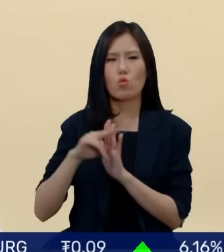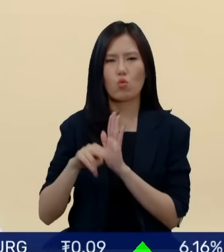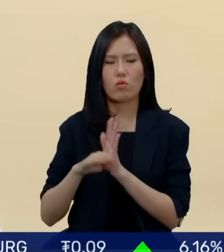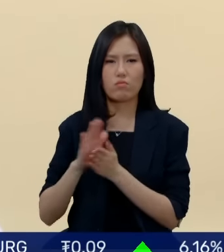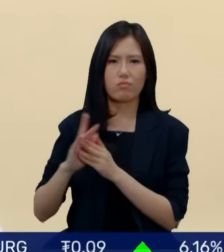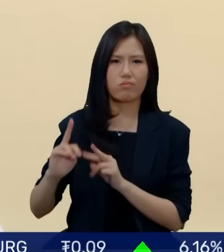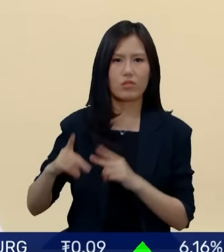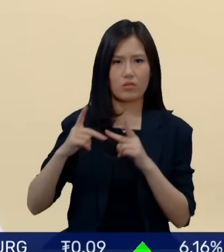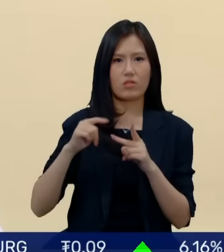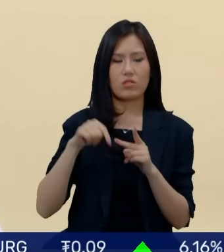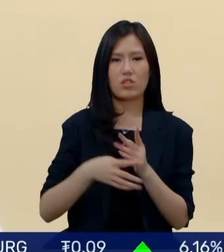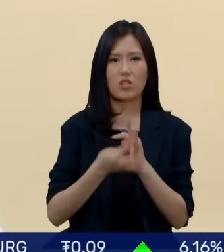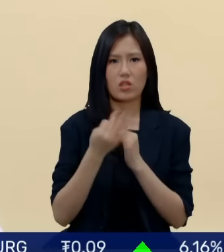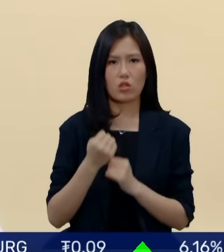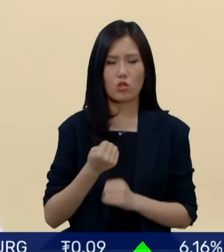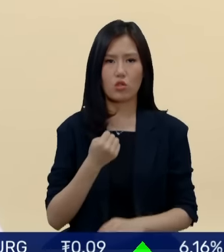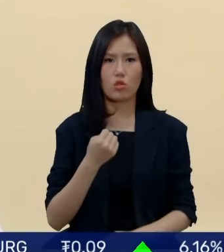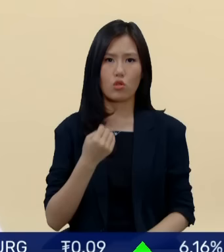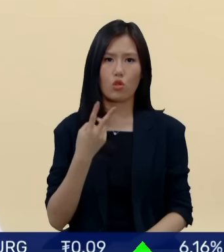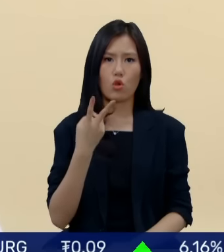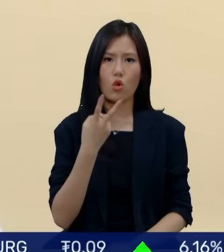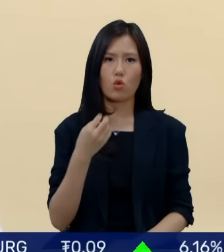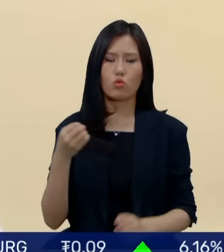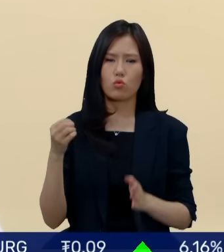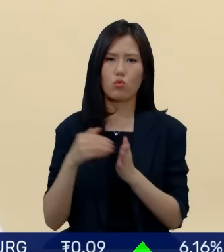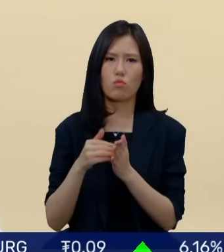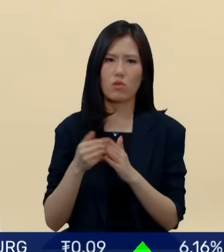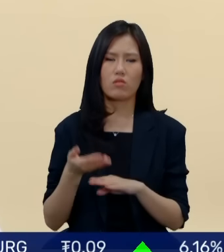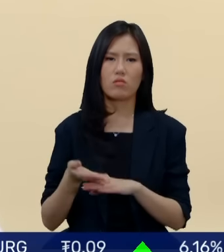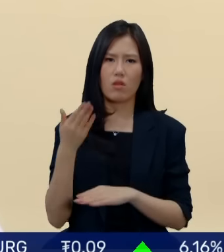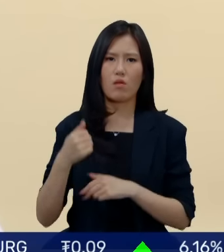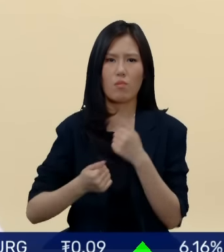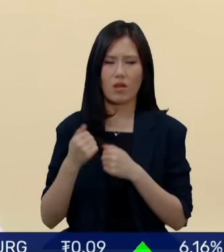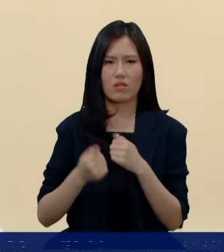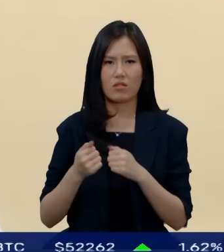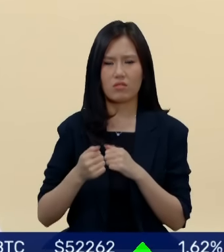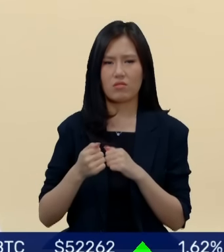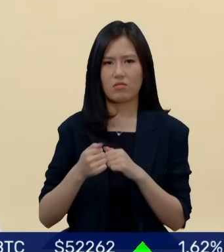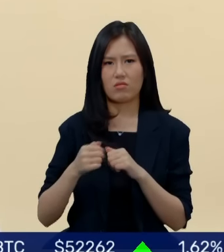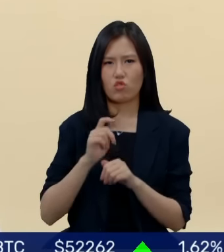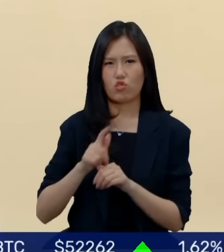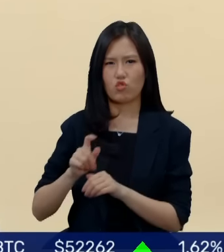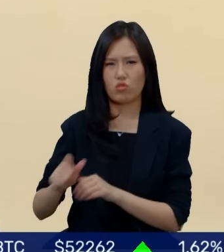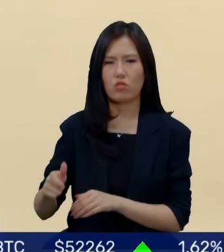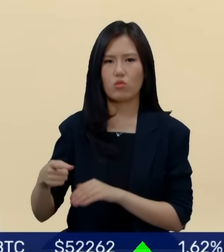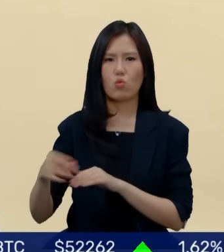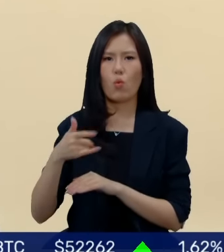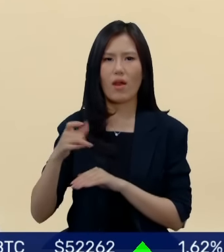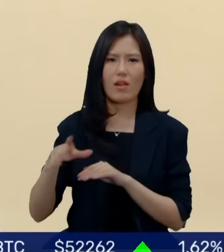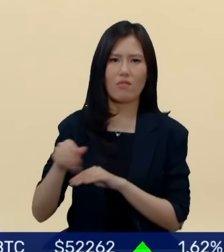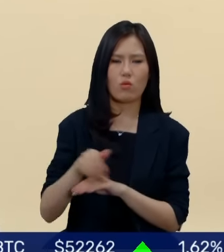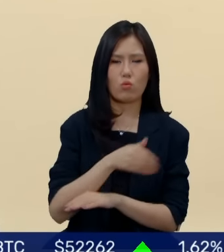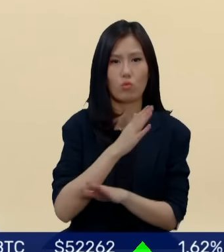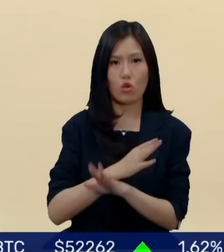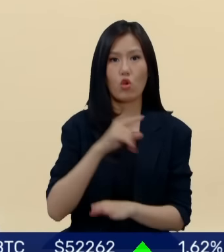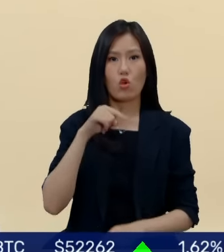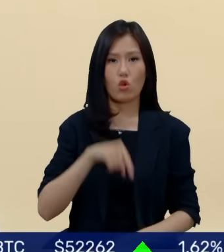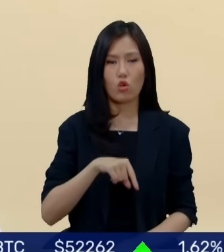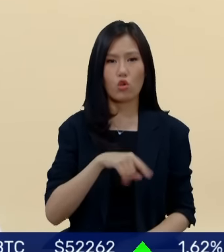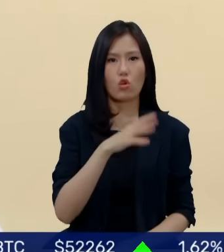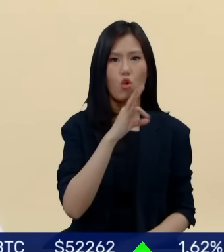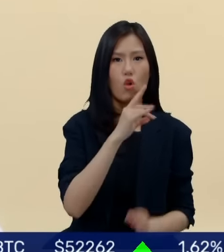Энийн хүрээнд бараг 200 жоохон гар мянган тээврийн хэрэгслийг бүртгэлээс хассан. Өнөөдрийн хувьд гэх юм бол он гарсаар бид нар нэг 900 тээврийн